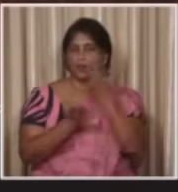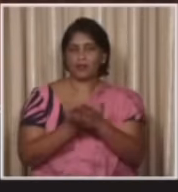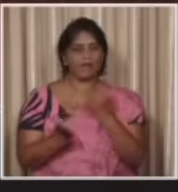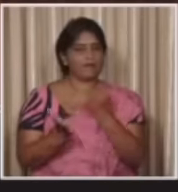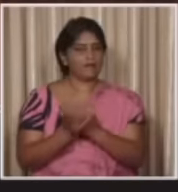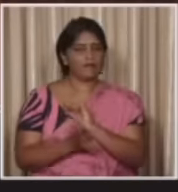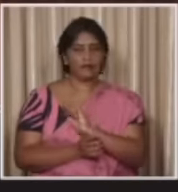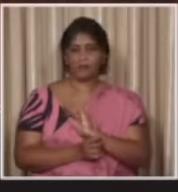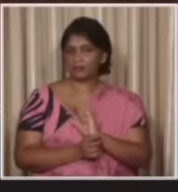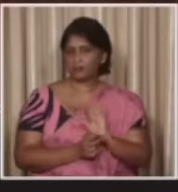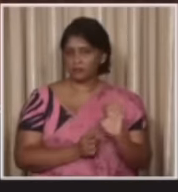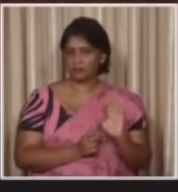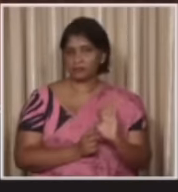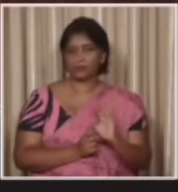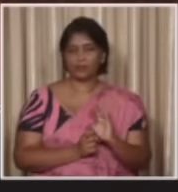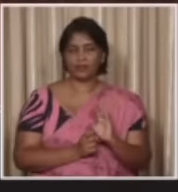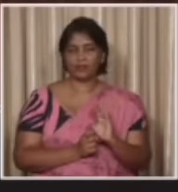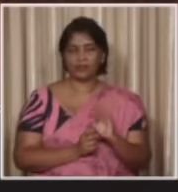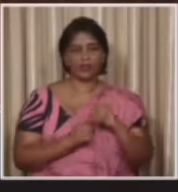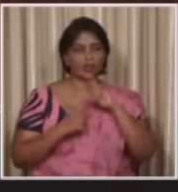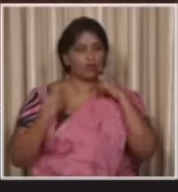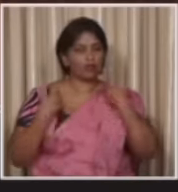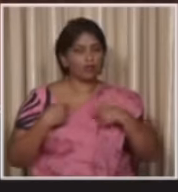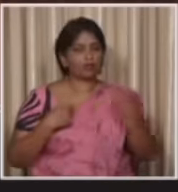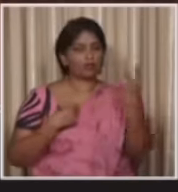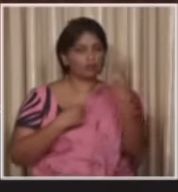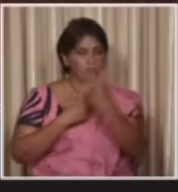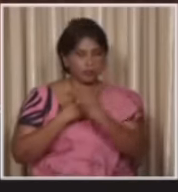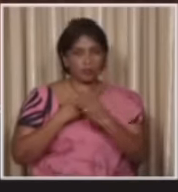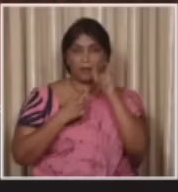නැහැ නීතිඥවත් නීතිඥ මාත්‍ර ගණනාවක්